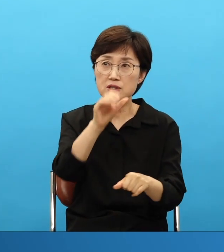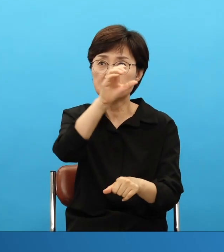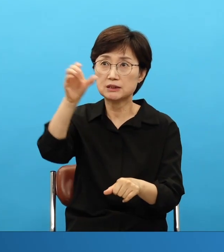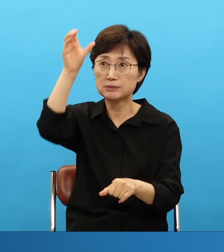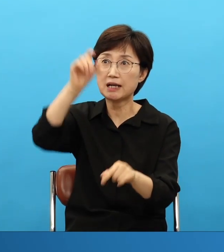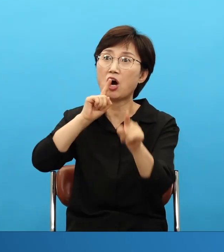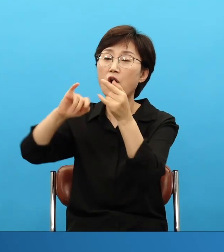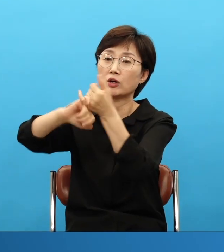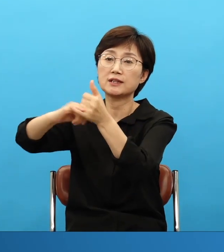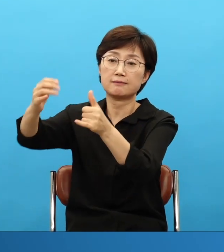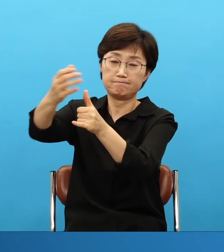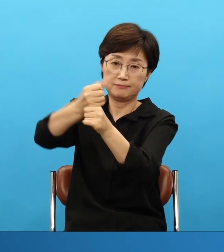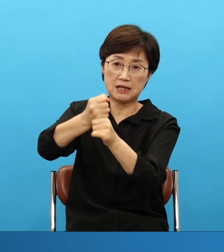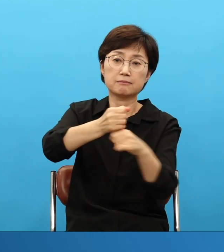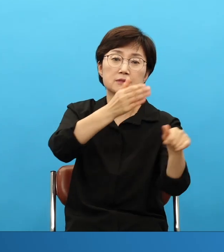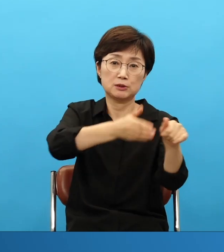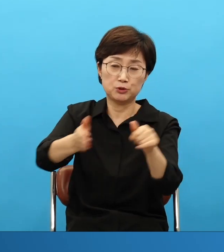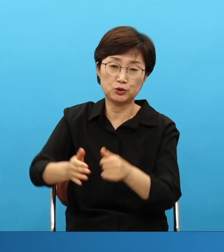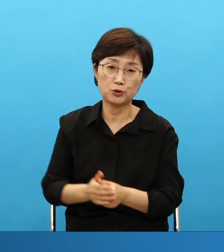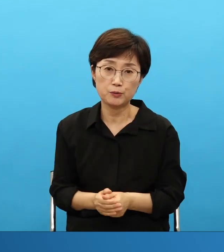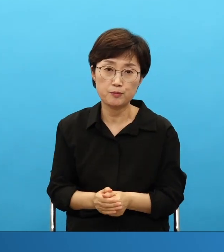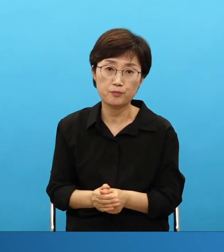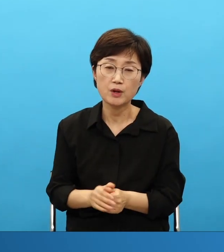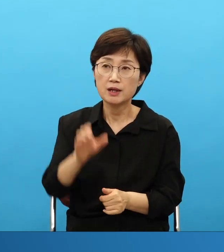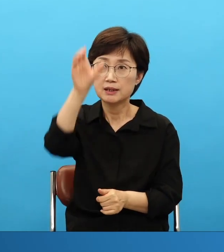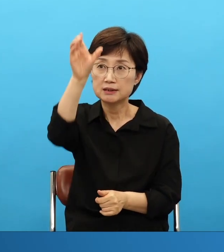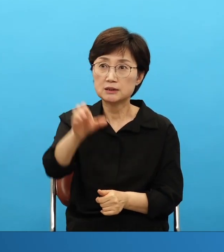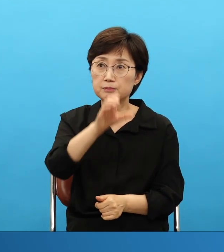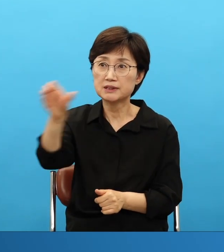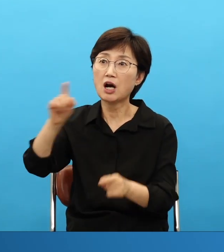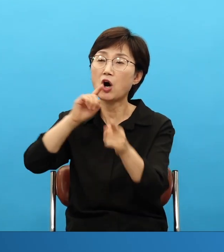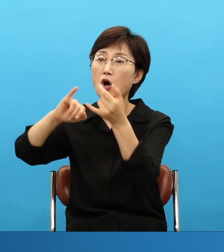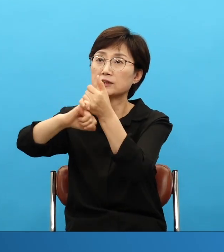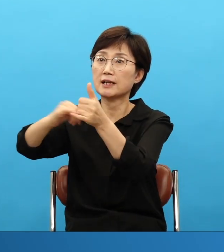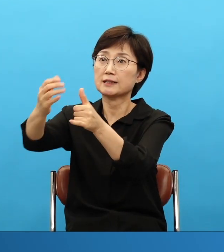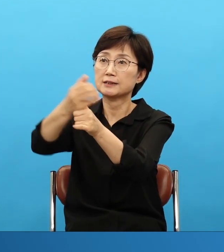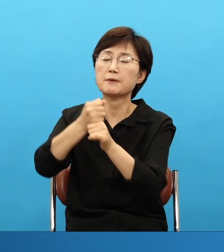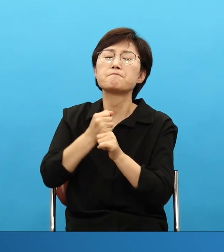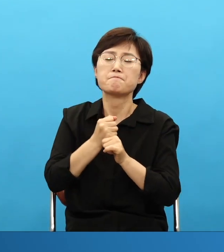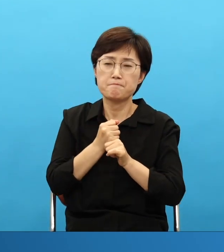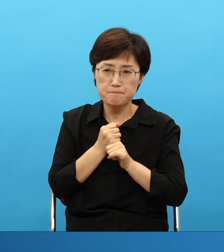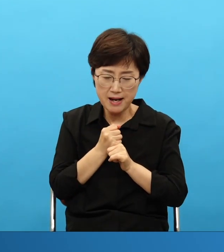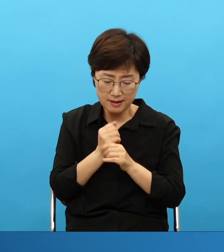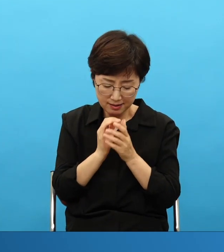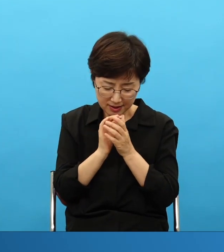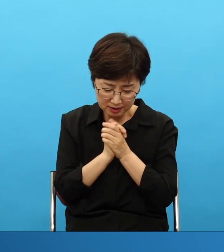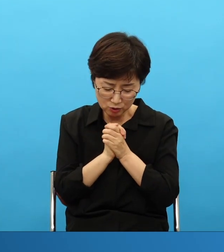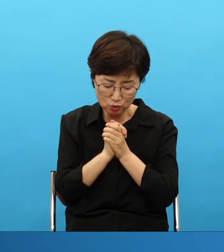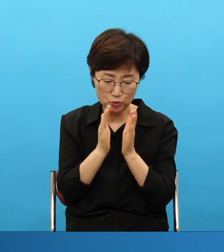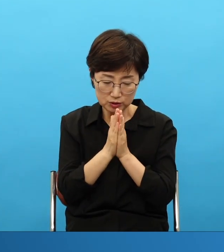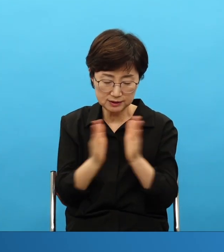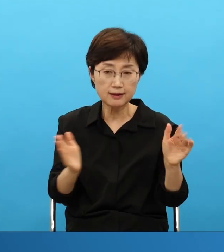없니다 이번 주간에이 기도가 시작되기를 예수 그리스도의 이름으로